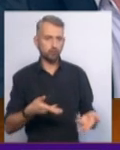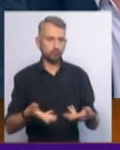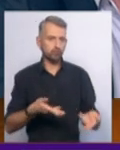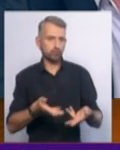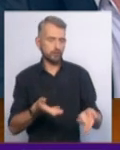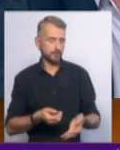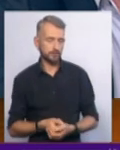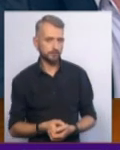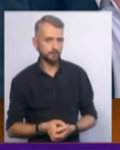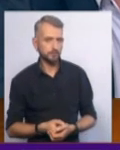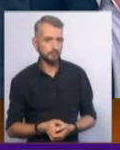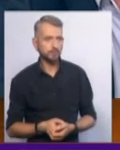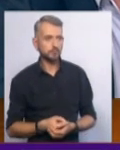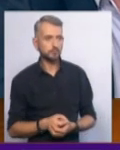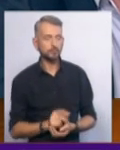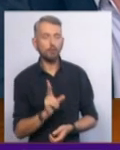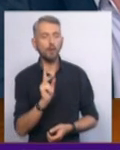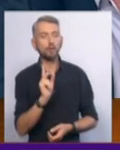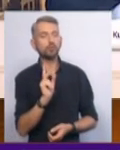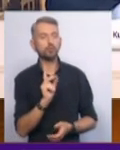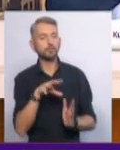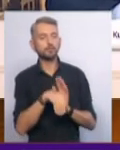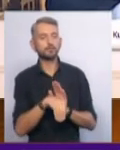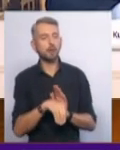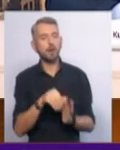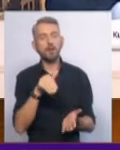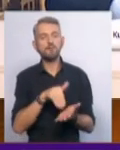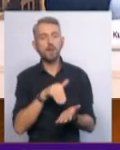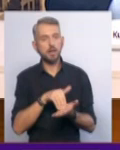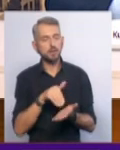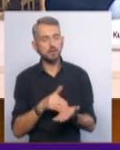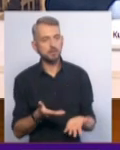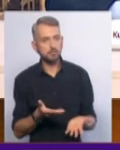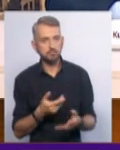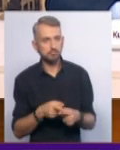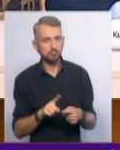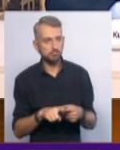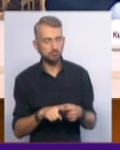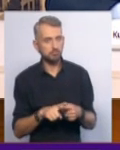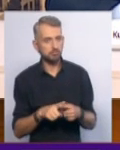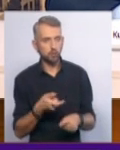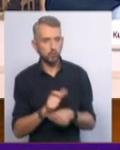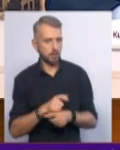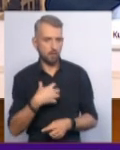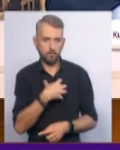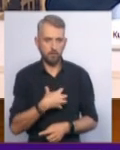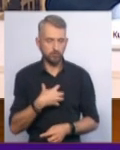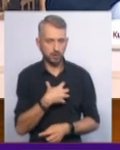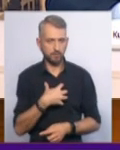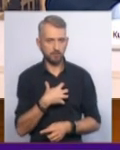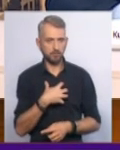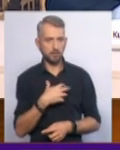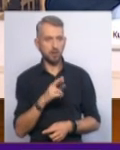І другий складова – це вартість. Це складова надзвичайно важлива, як